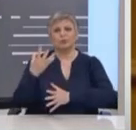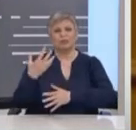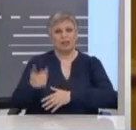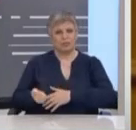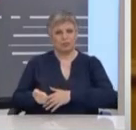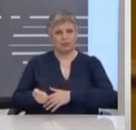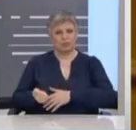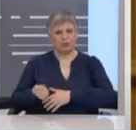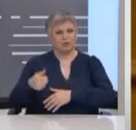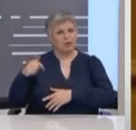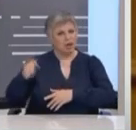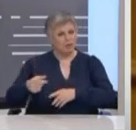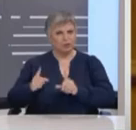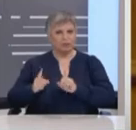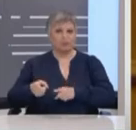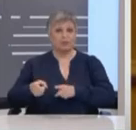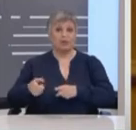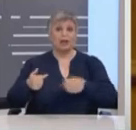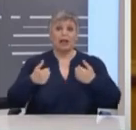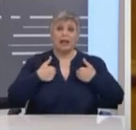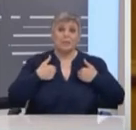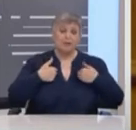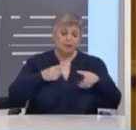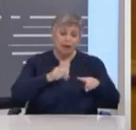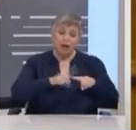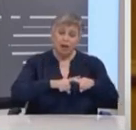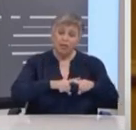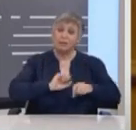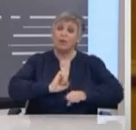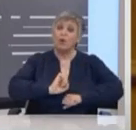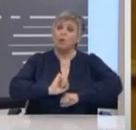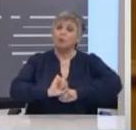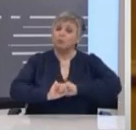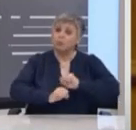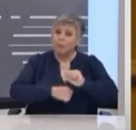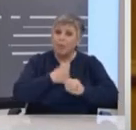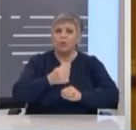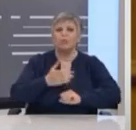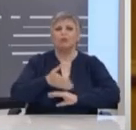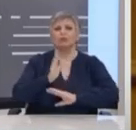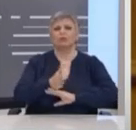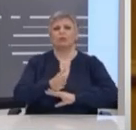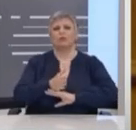αποφάσεων. Εμείς κάνουμε ό,τι μπορούμε, παρεμβαίνουμε πολύ ουσιαστικά